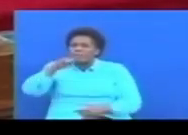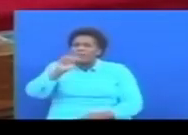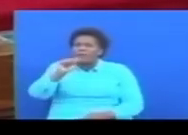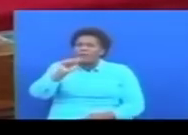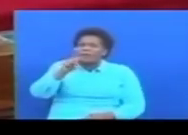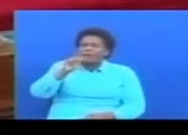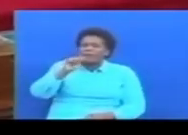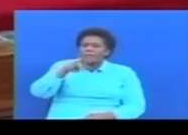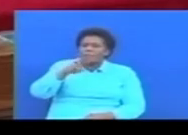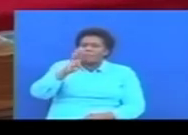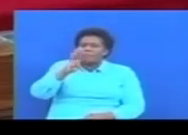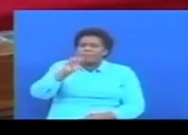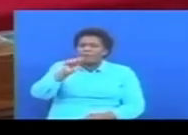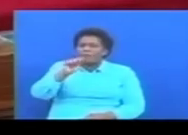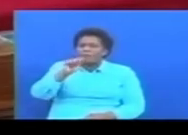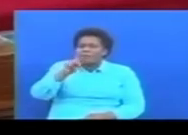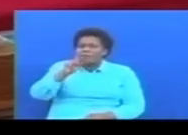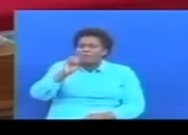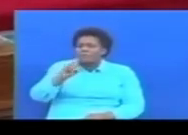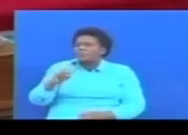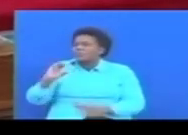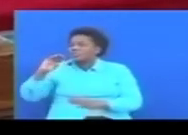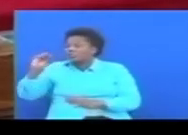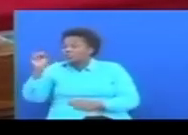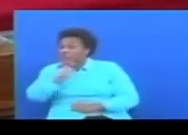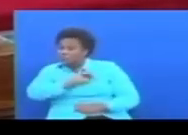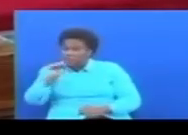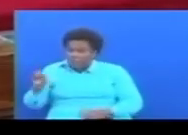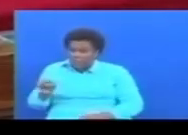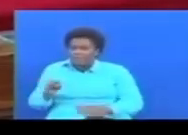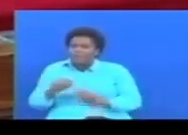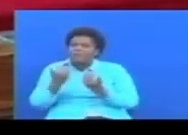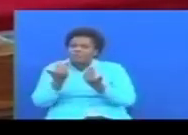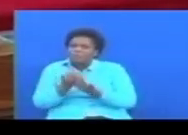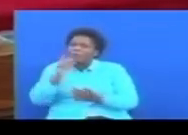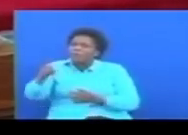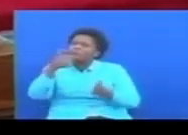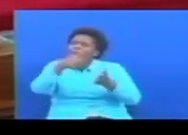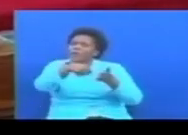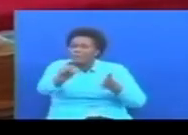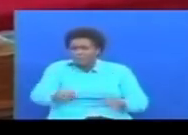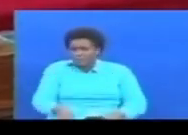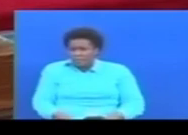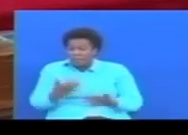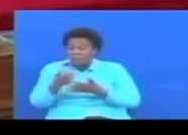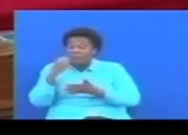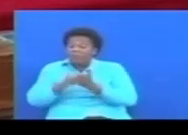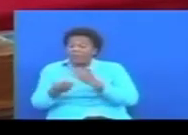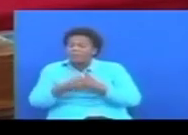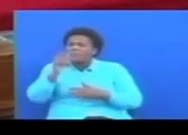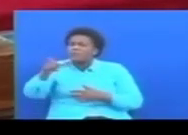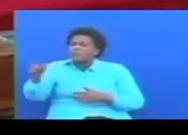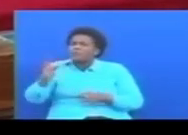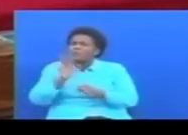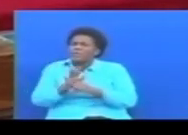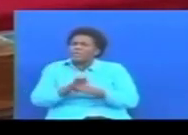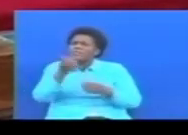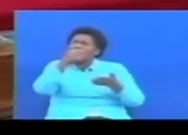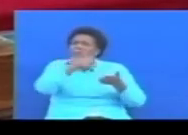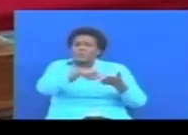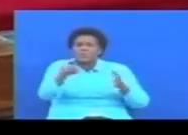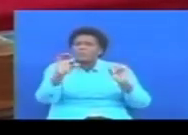kuunganishwa umeme, kwa sababu taarifa ambazo tunazo inaonekana wananchi wa maeneo hayo wengi bado hawajalipia na miradi inakaribia